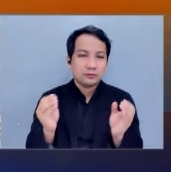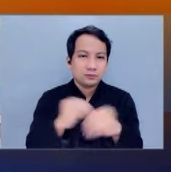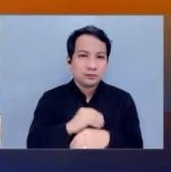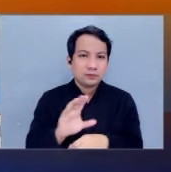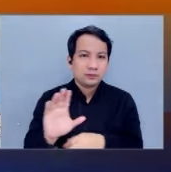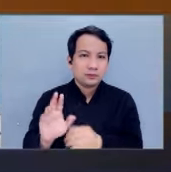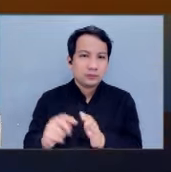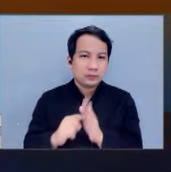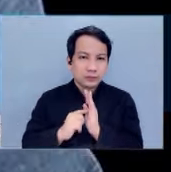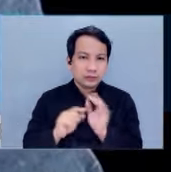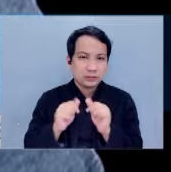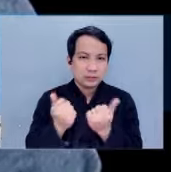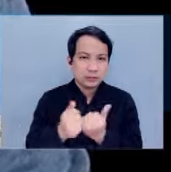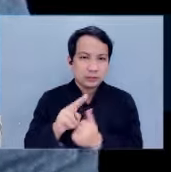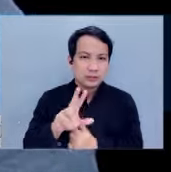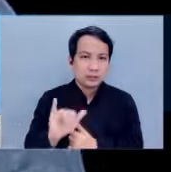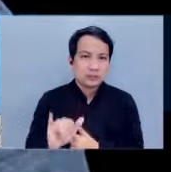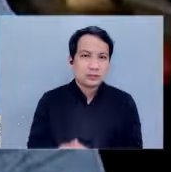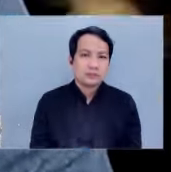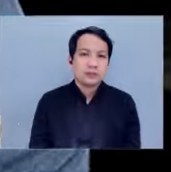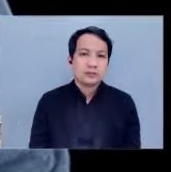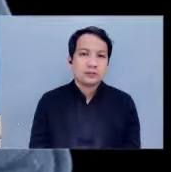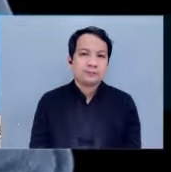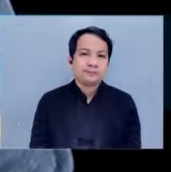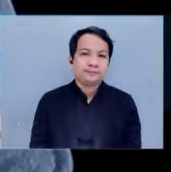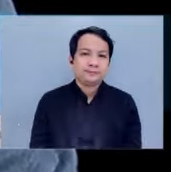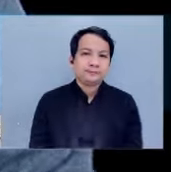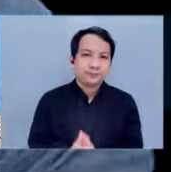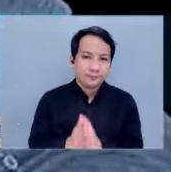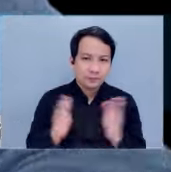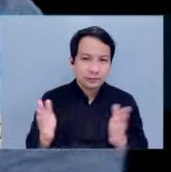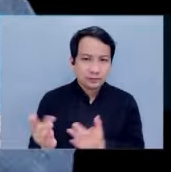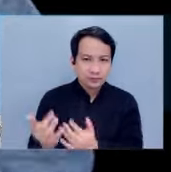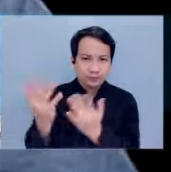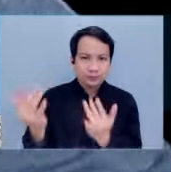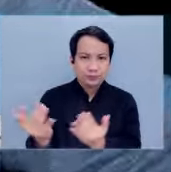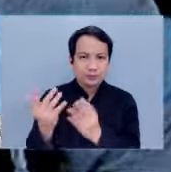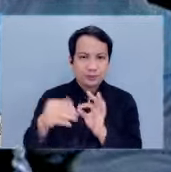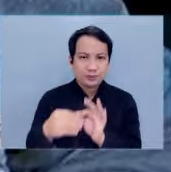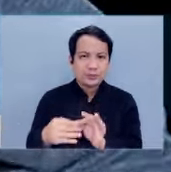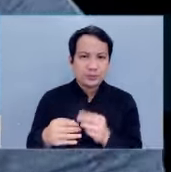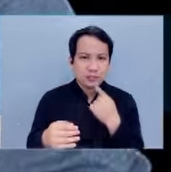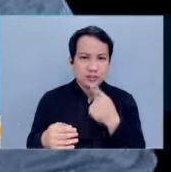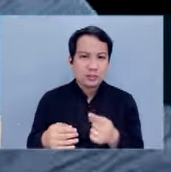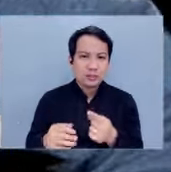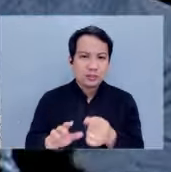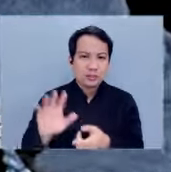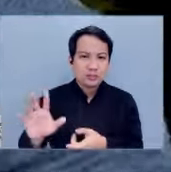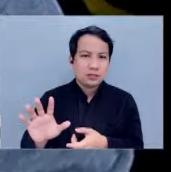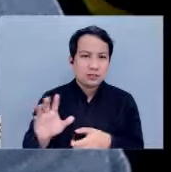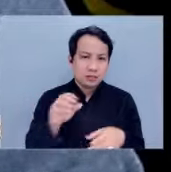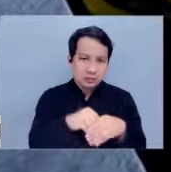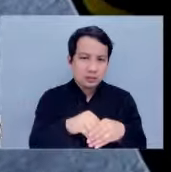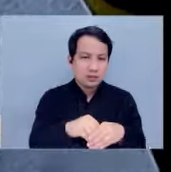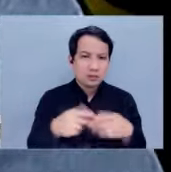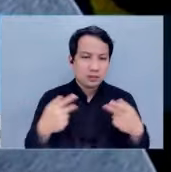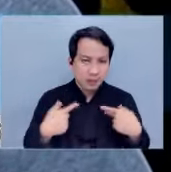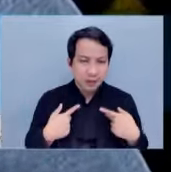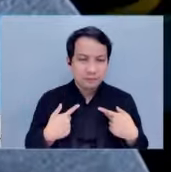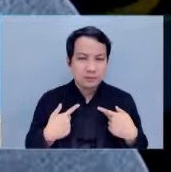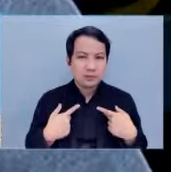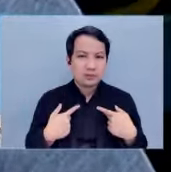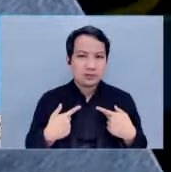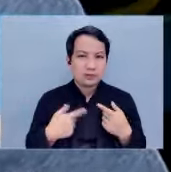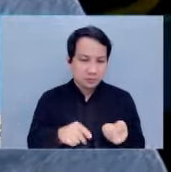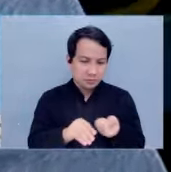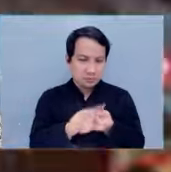agency. Medyo malaki na sa loob eh. Pero marami na sila sa loob. May mga dala na silang... Tapos meron kasi